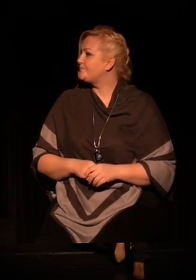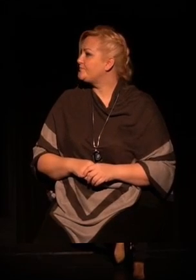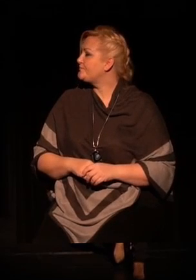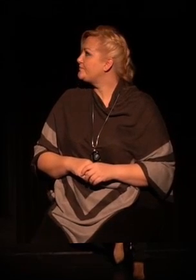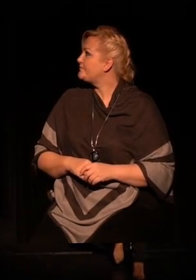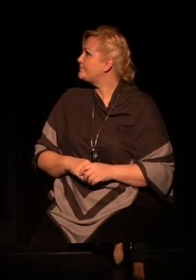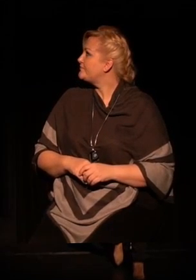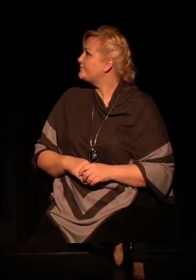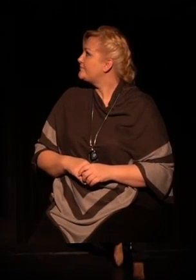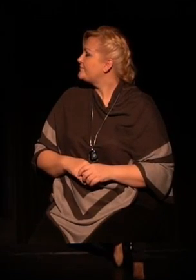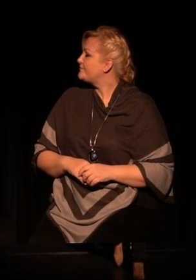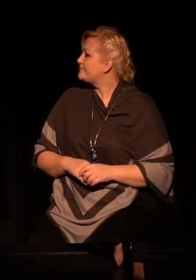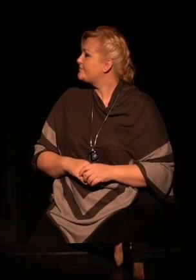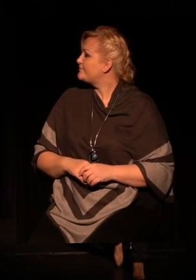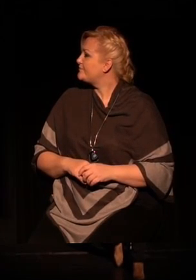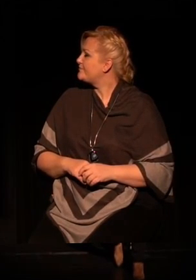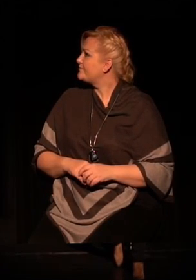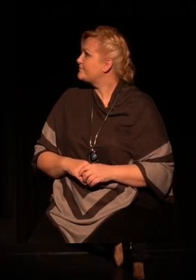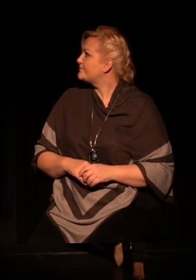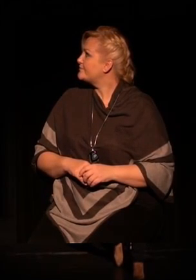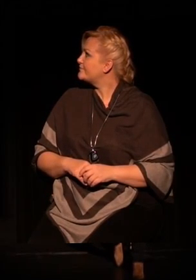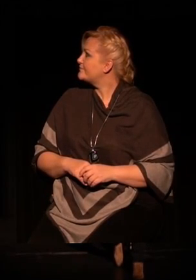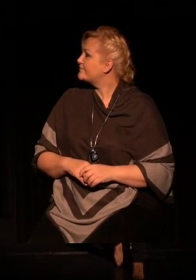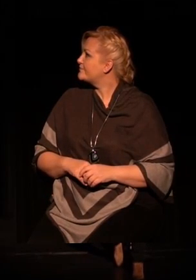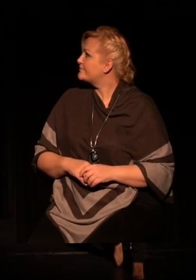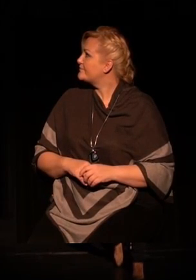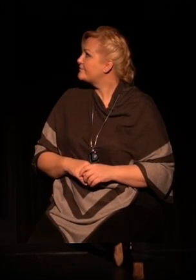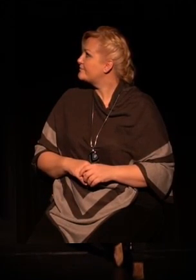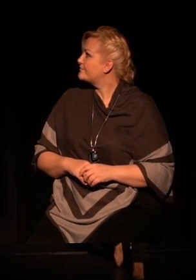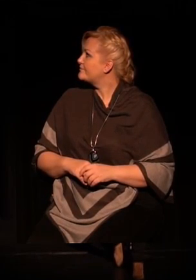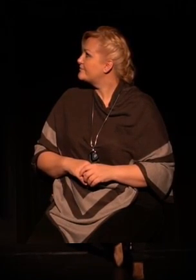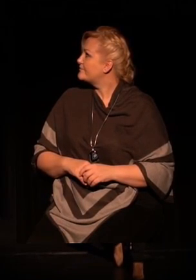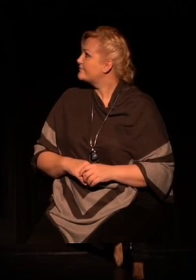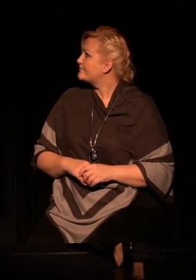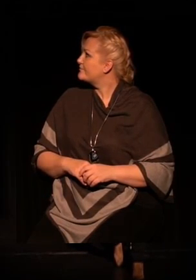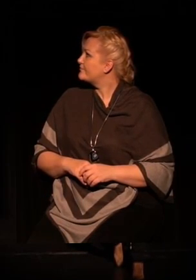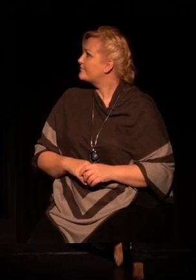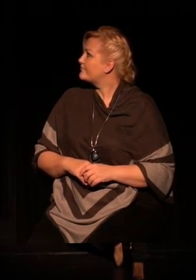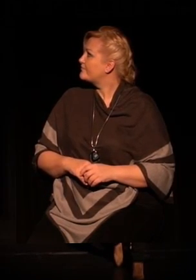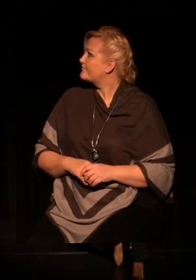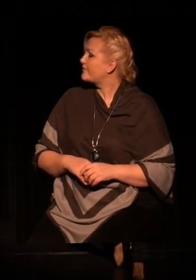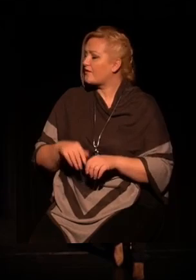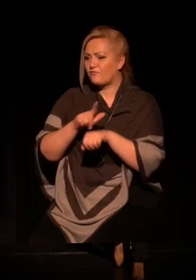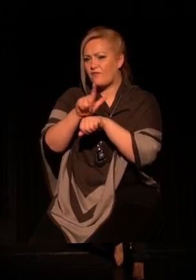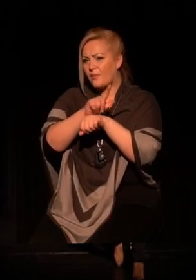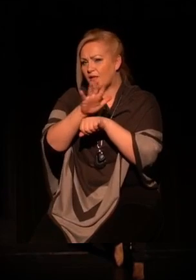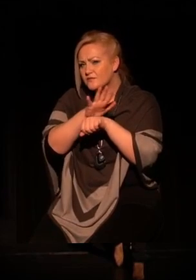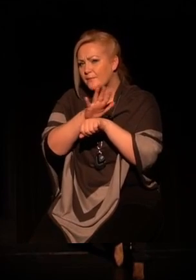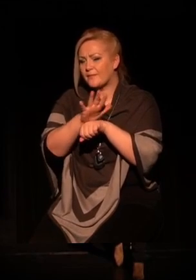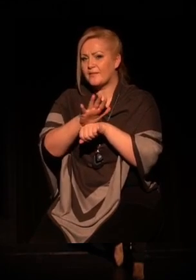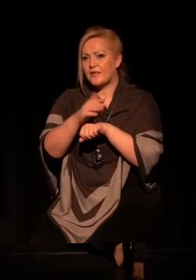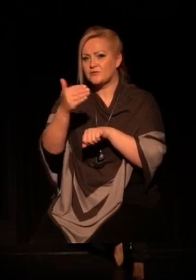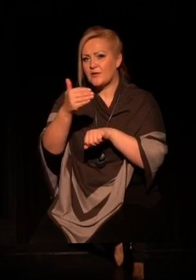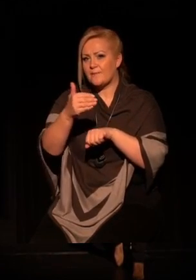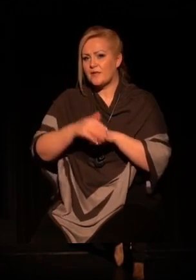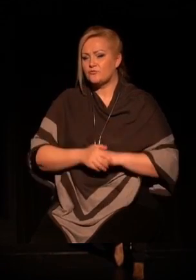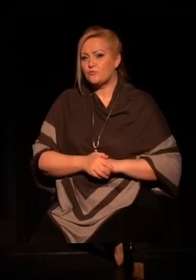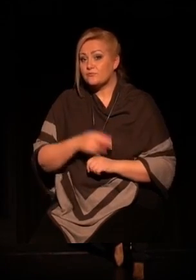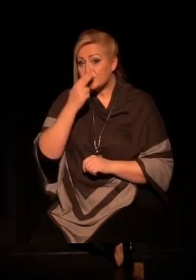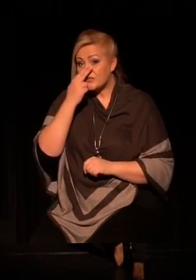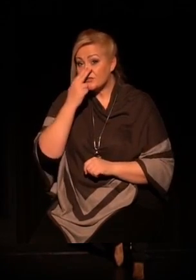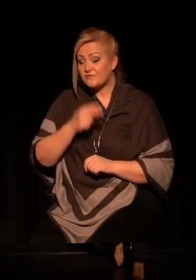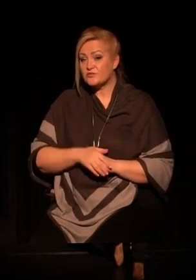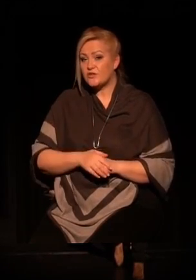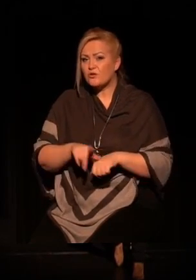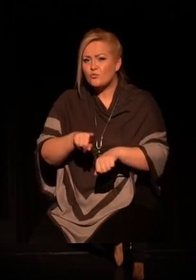Jest to kawałeczek, można powiedzieć, do szczytu, czyli około 12, może 15 metrów i będziecie widzieć, jak